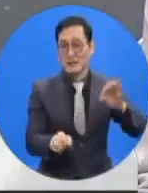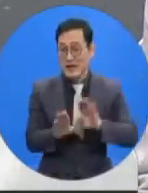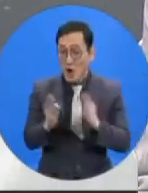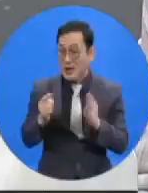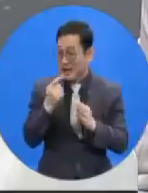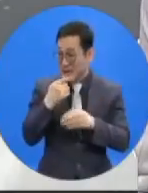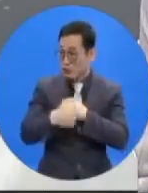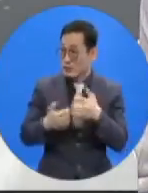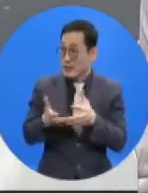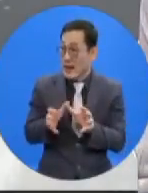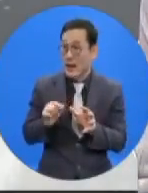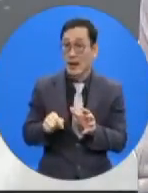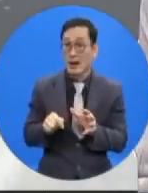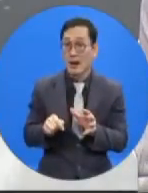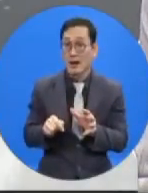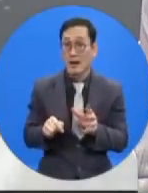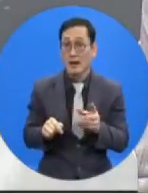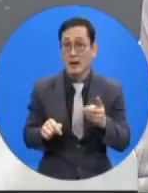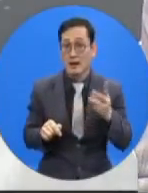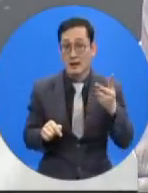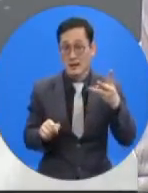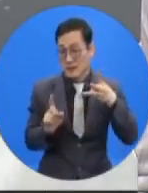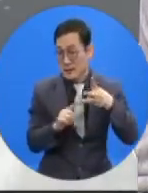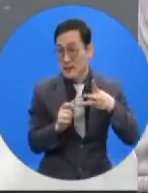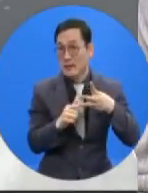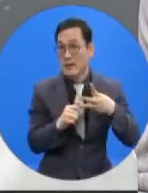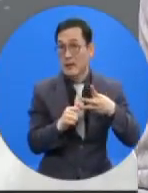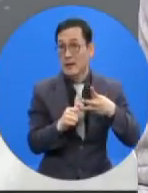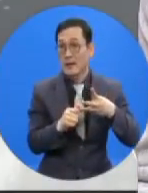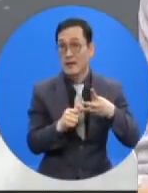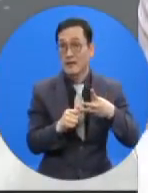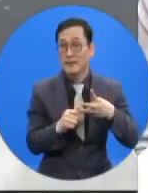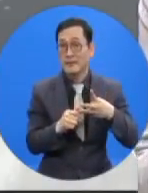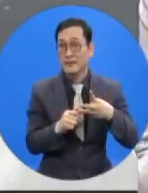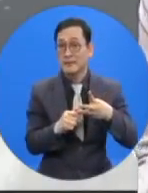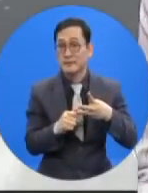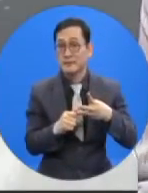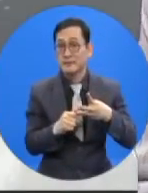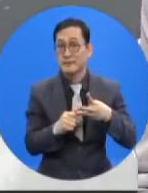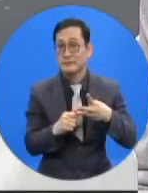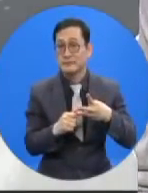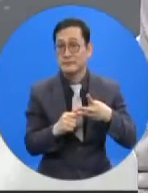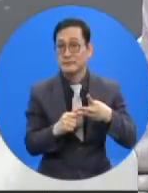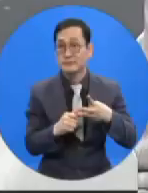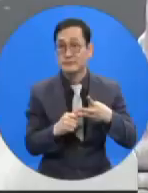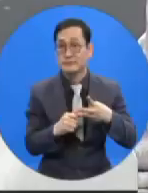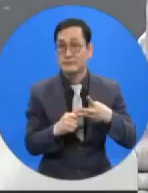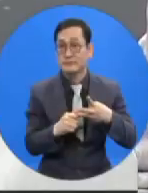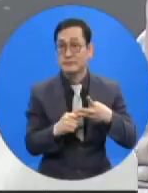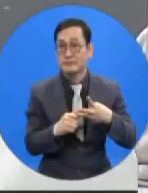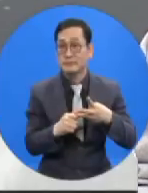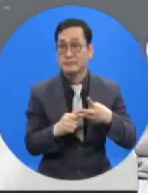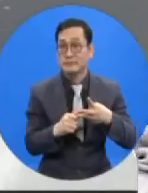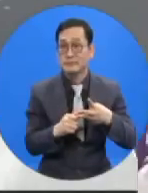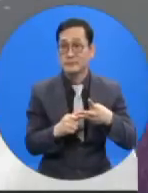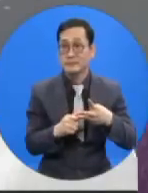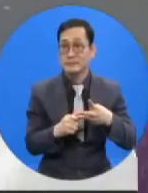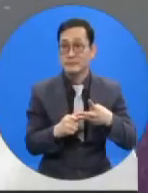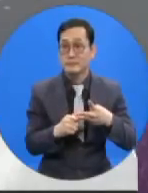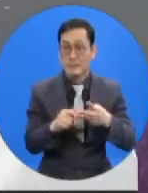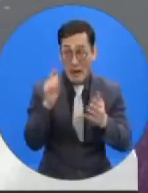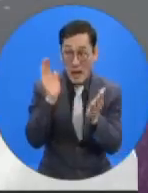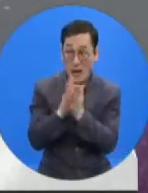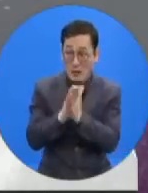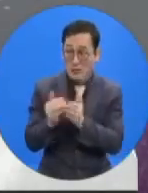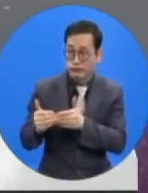열린민주당이 행위 자체는 창당 의미, 창당 노선에 정말 제대로 잘 가고 계시는 것 같아요. 저분들의 길을